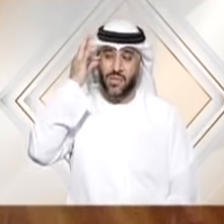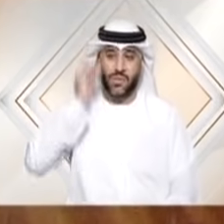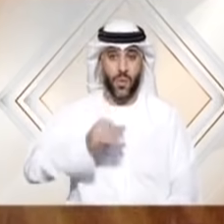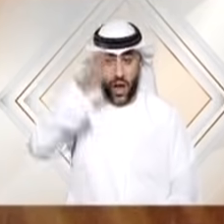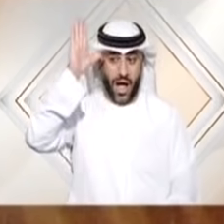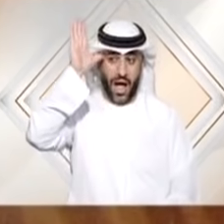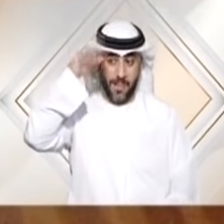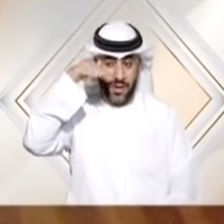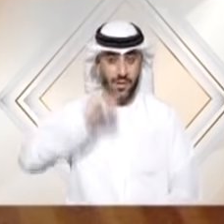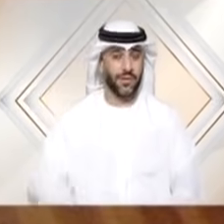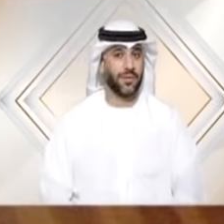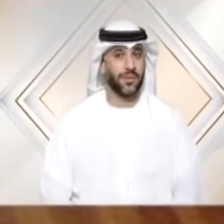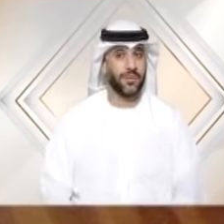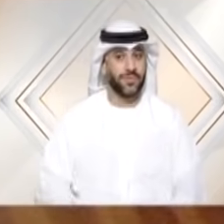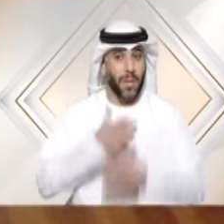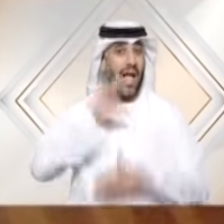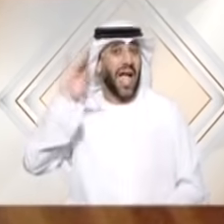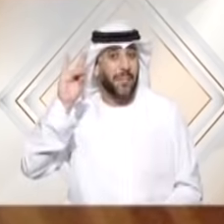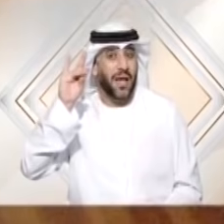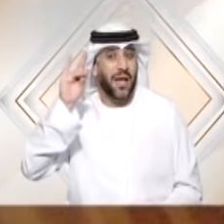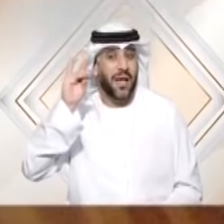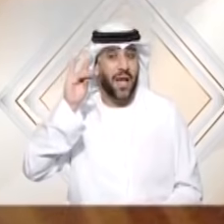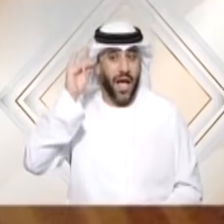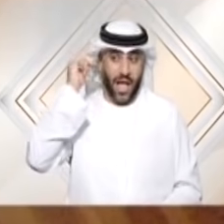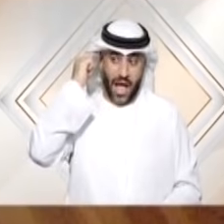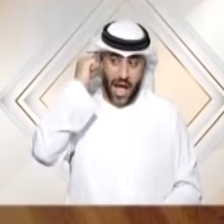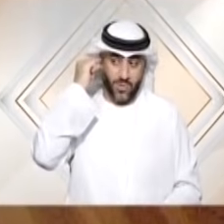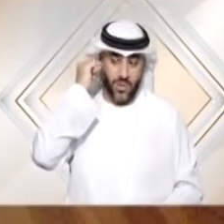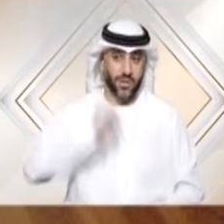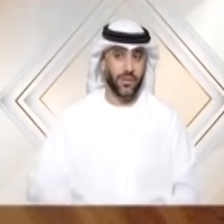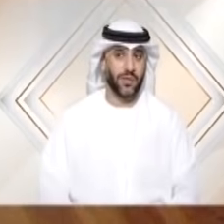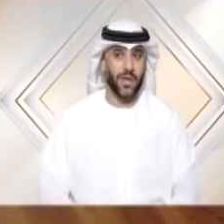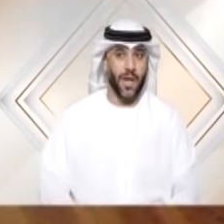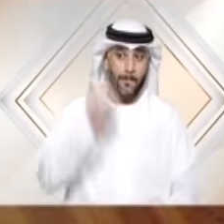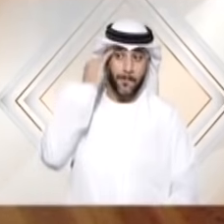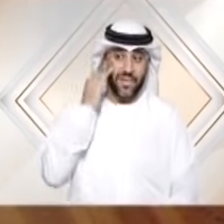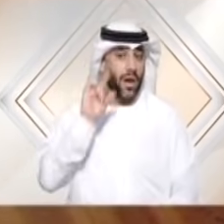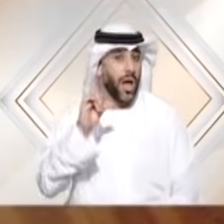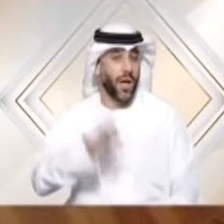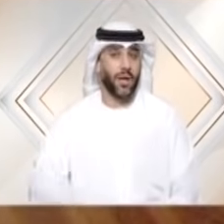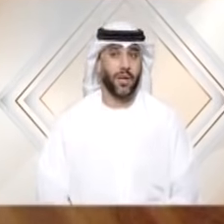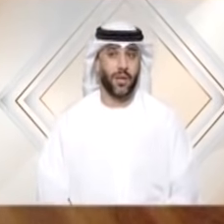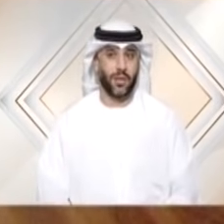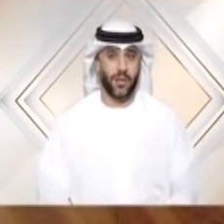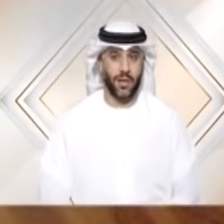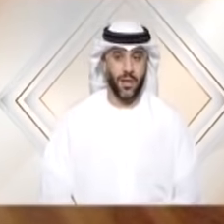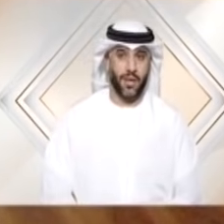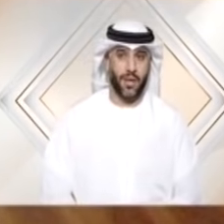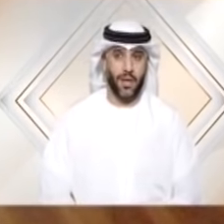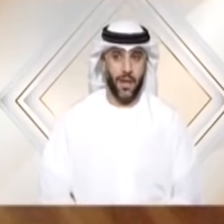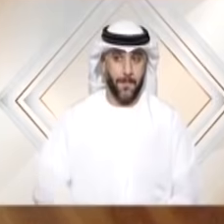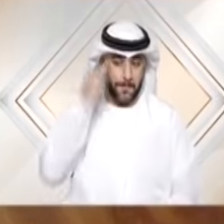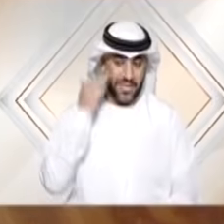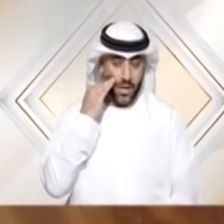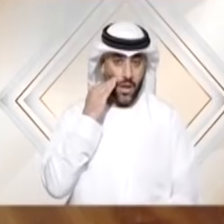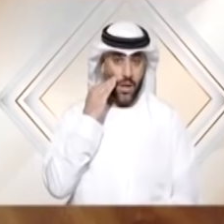والحمار، فقالوا لما الكلب الأسود؟ يعني الصحابة، شوف الصحابة ما همهم للمرأة، شوف انت الفكر كيف الحديث مثلا كيف وصلك هذا